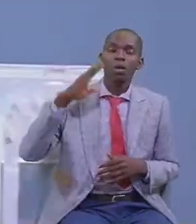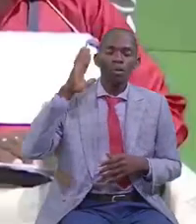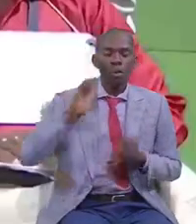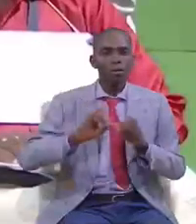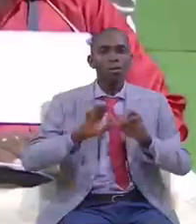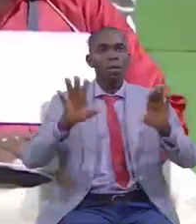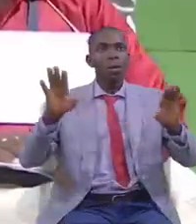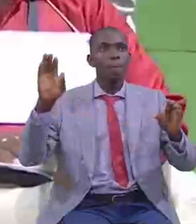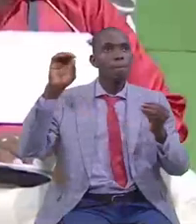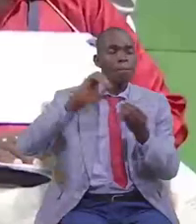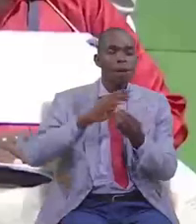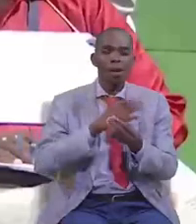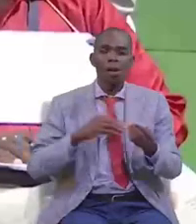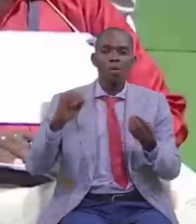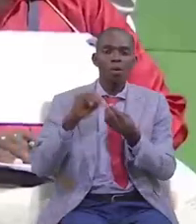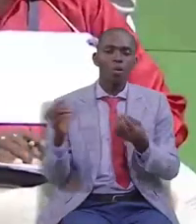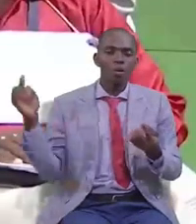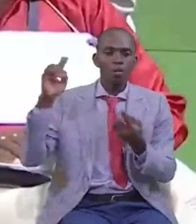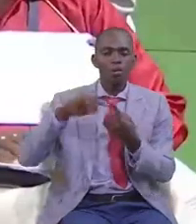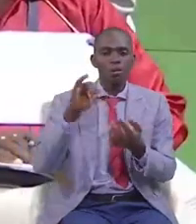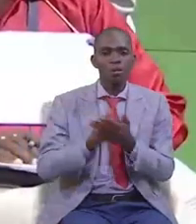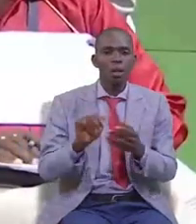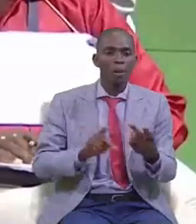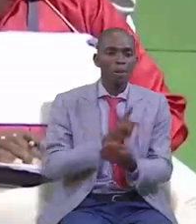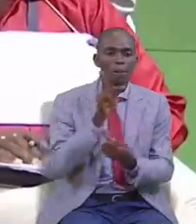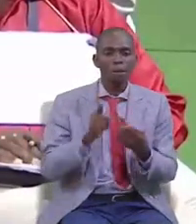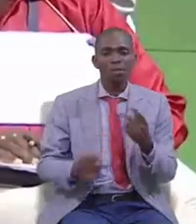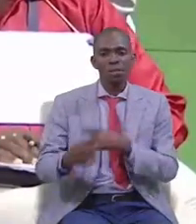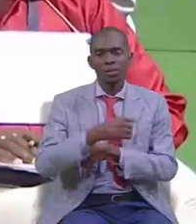Et ta lumière va resplendir de jour en jour.